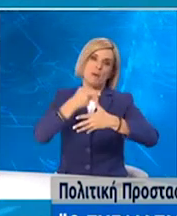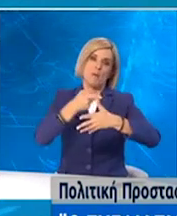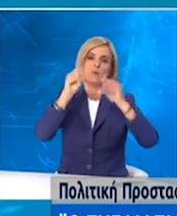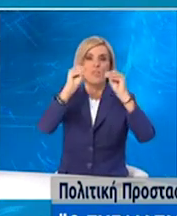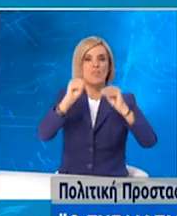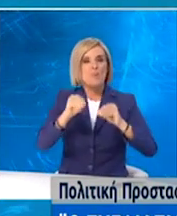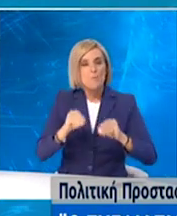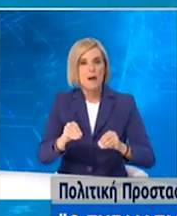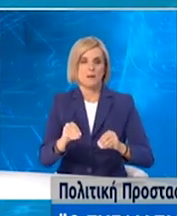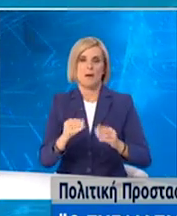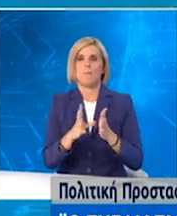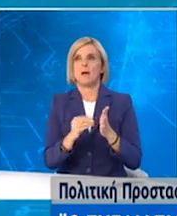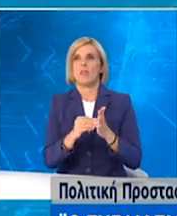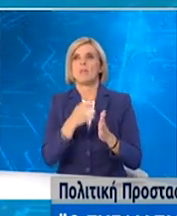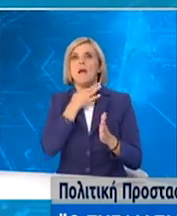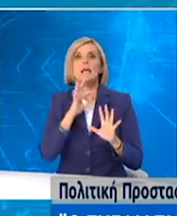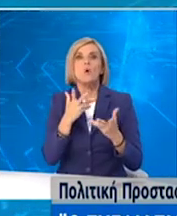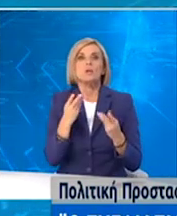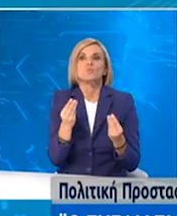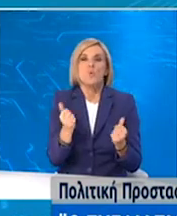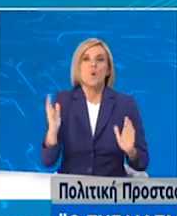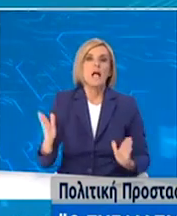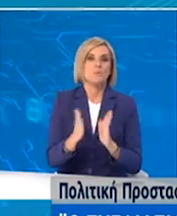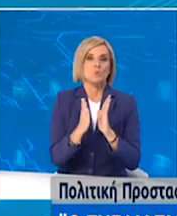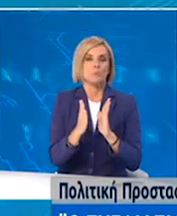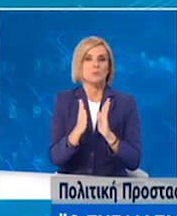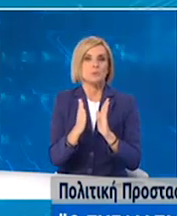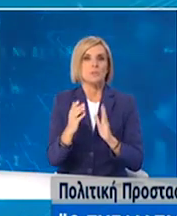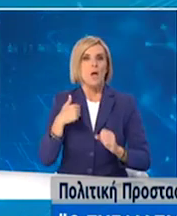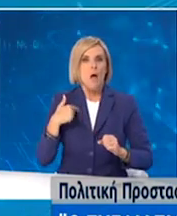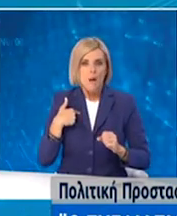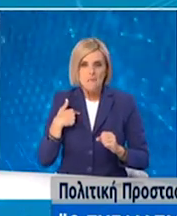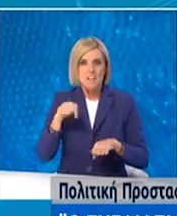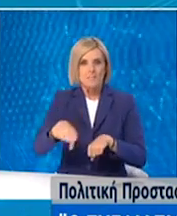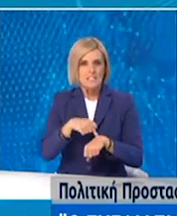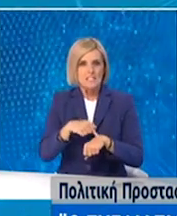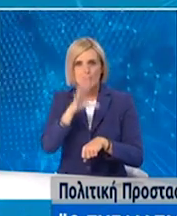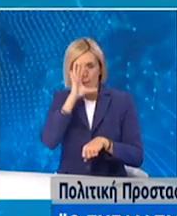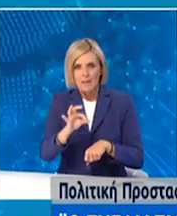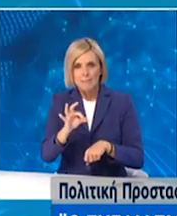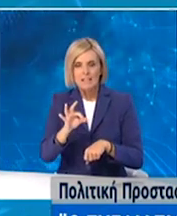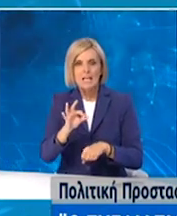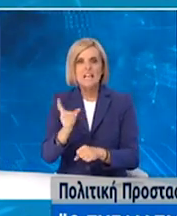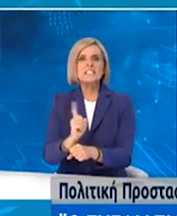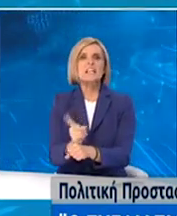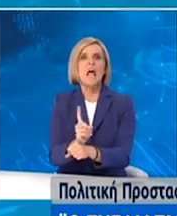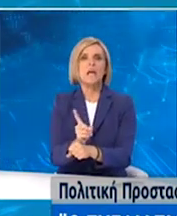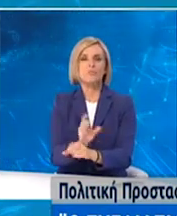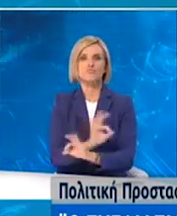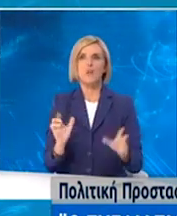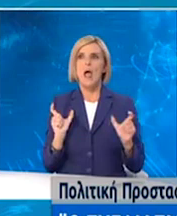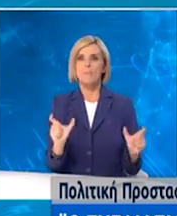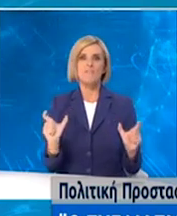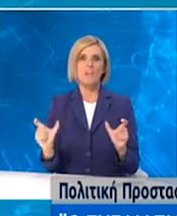δεδομένα συναγερμού, όμως από την πρώτη στιγμή έχουμε ξεκαθαρίσει ότι είμαστε σε συναγερμό. Είμαστε σε επιφυλακή. Απλά